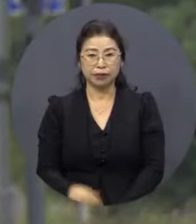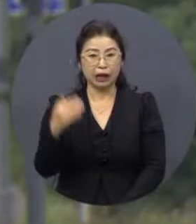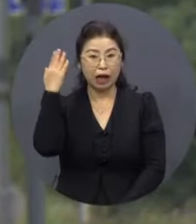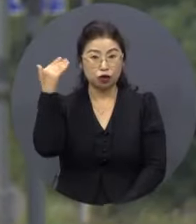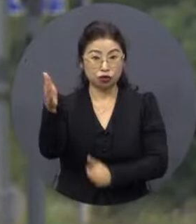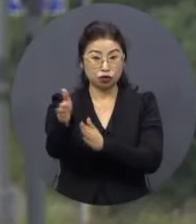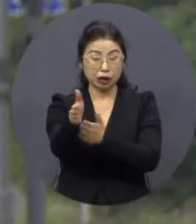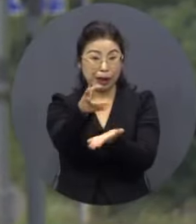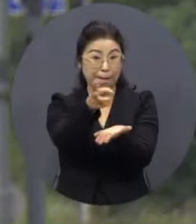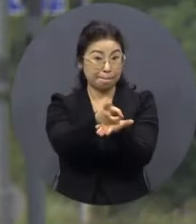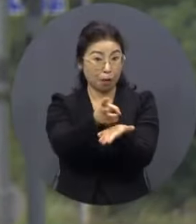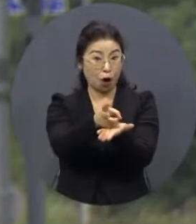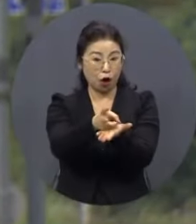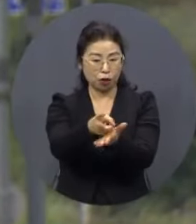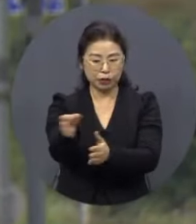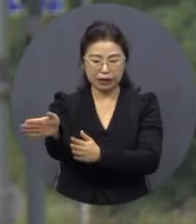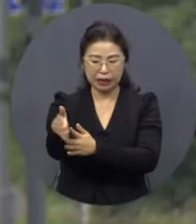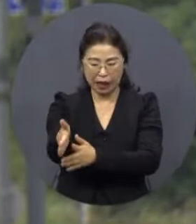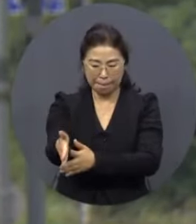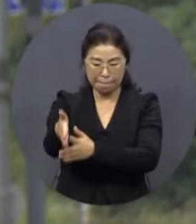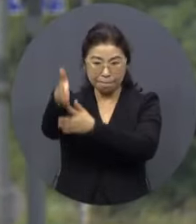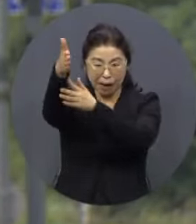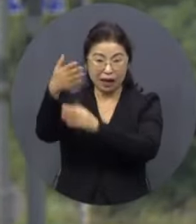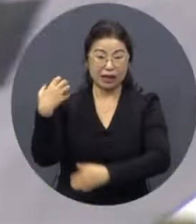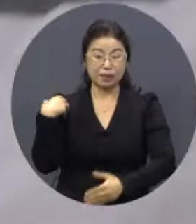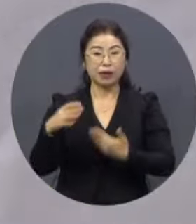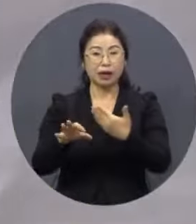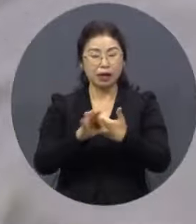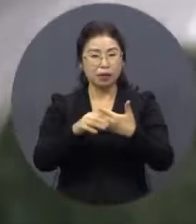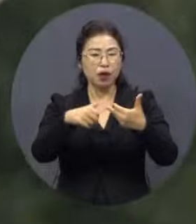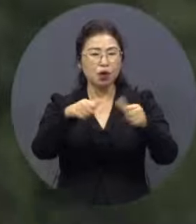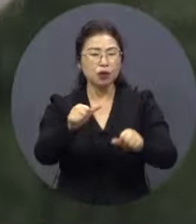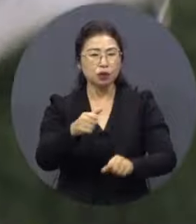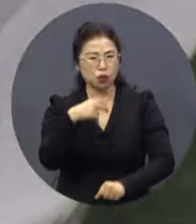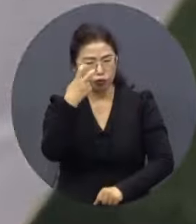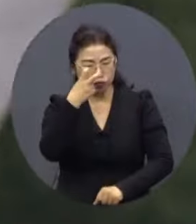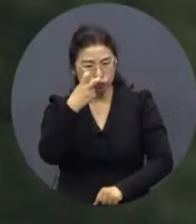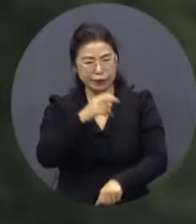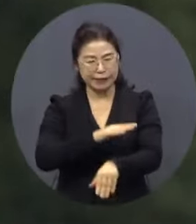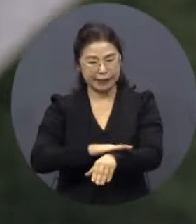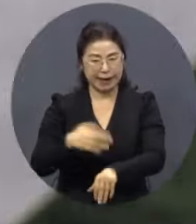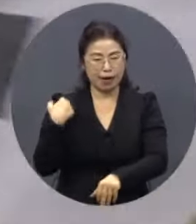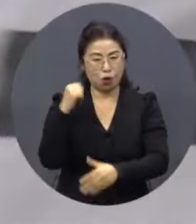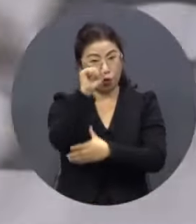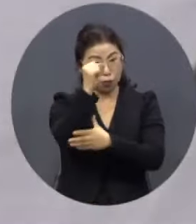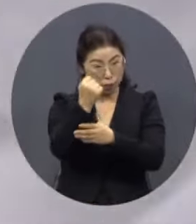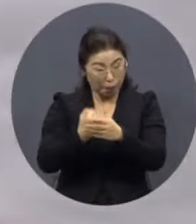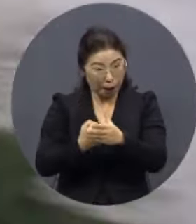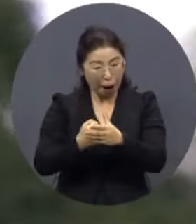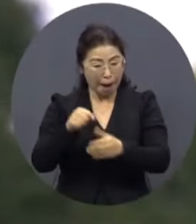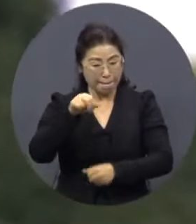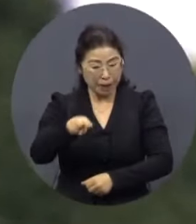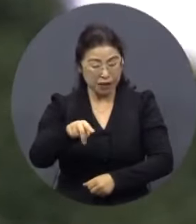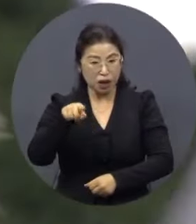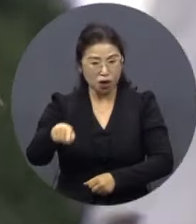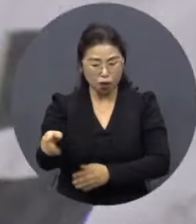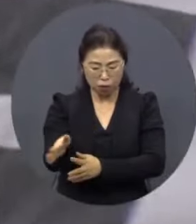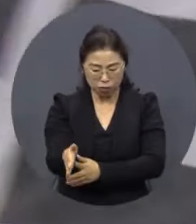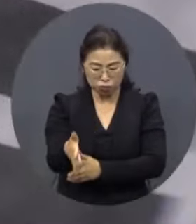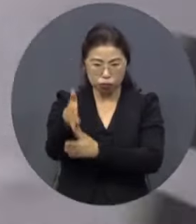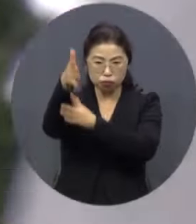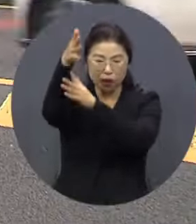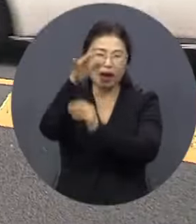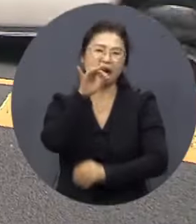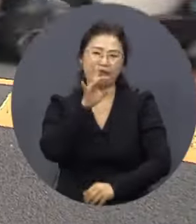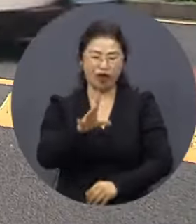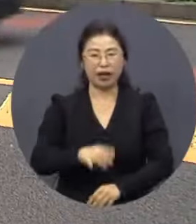국기법에 따르면 국기를 개양하는 기관은 국기가 훼손되지 않도록 관리해야 하고 오염되거나 훼손된 국기를 달아서는 안